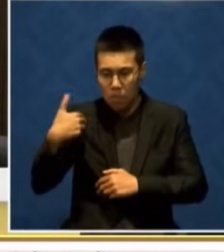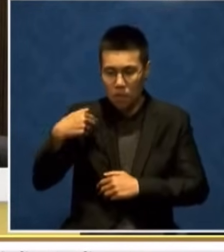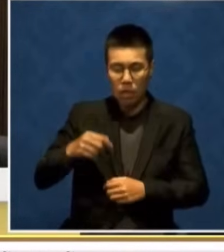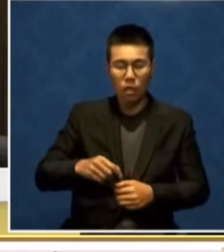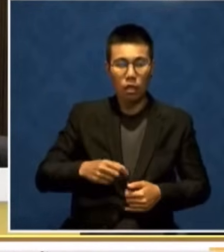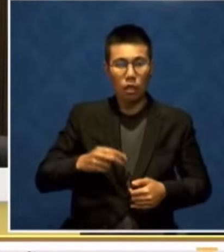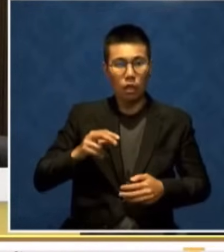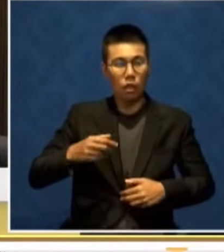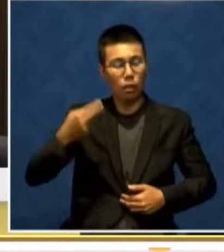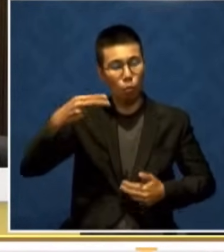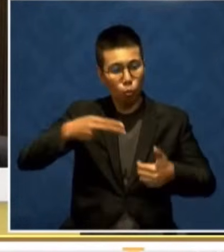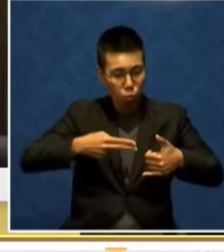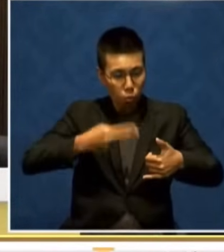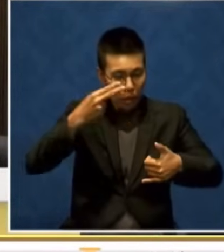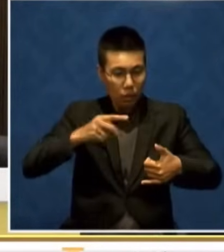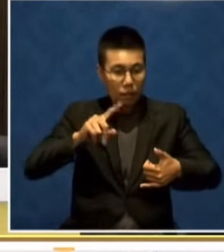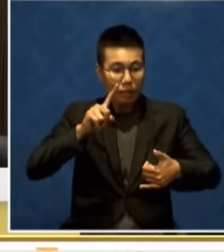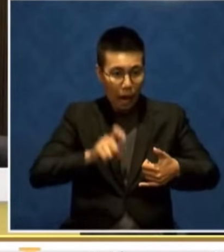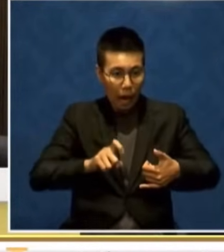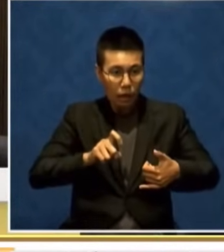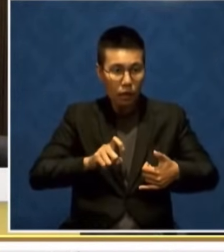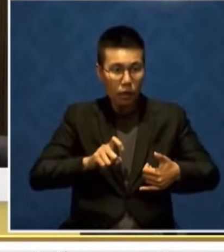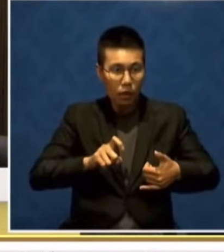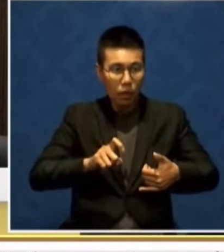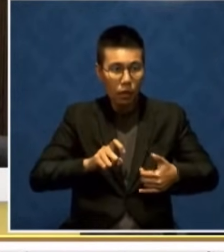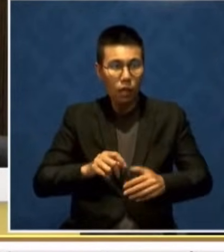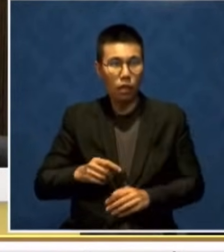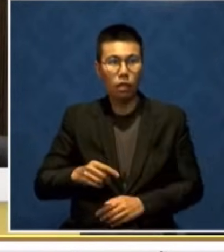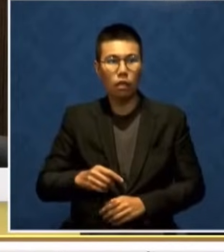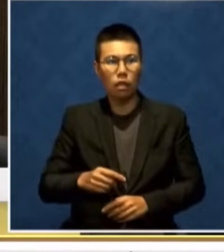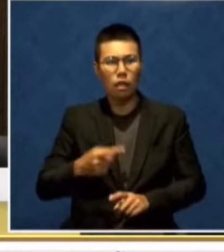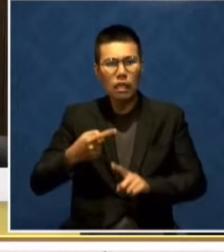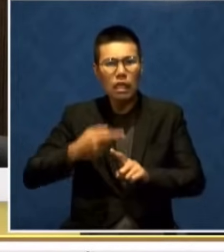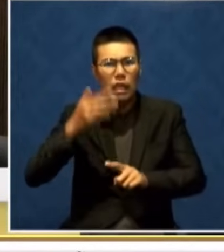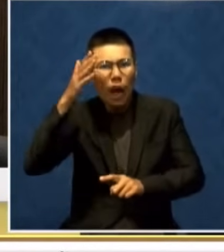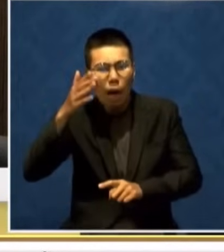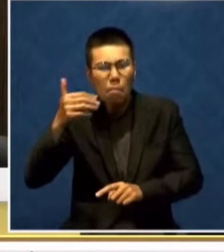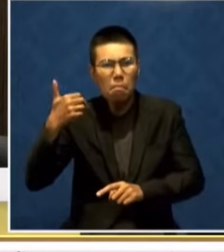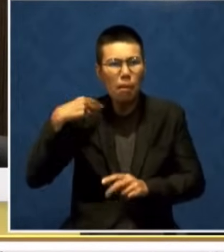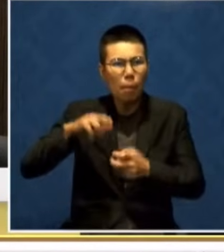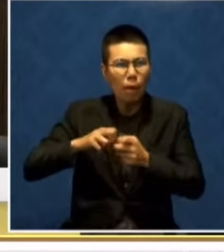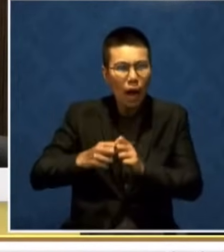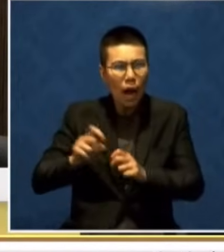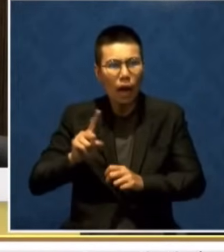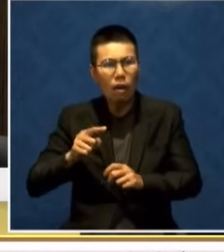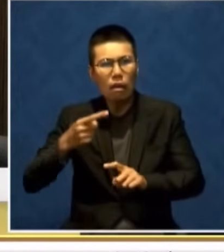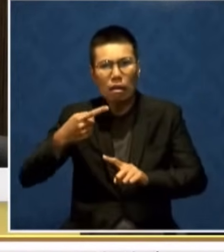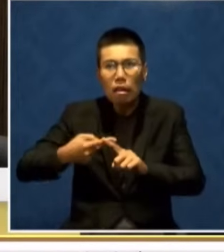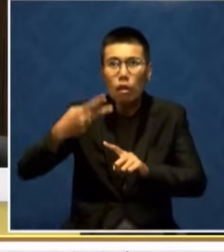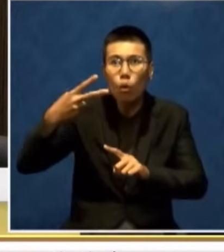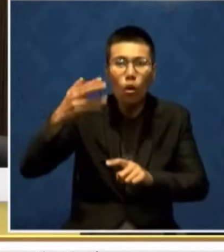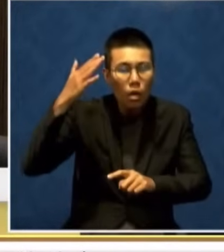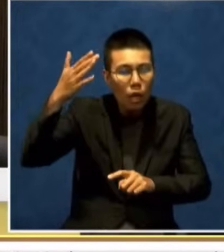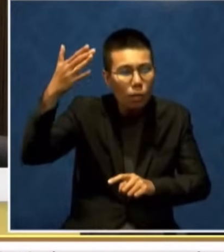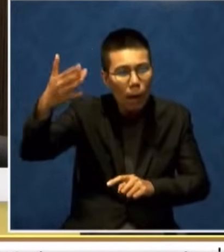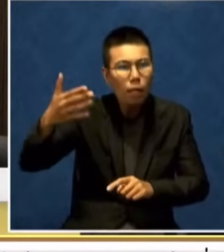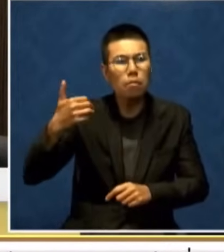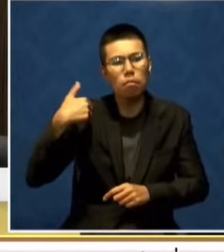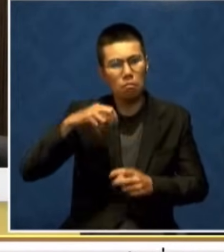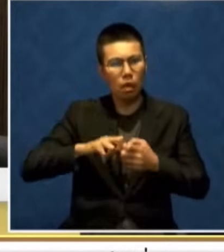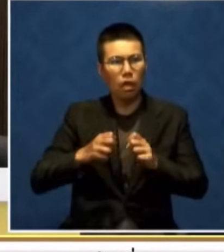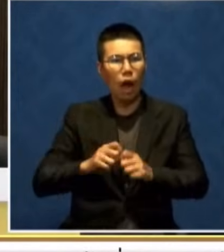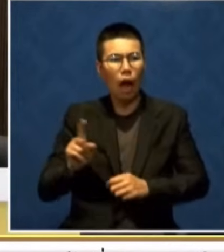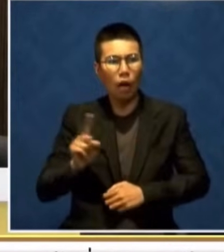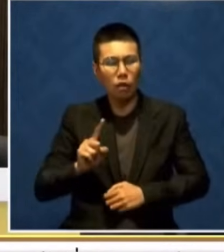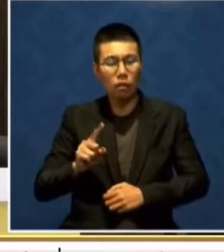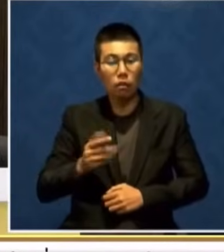ถูกฆ่าตายด้วยผู้มีอิทธิพลคำถามก็คือเดือนหน้าจะเกิดอะไรอีกฮะแล้วเดือนถัดไปจะเกิดอะไรอีกคะท่าน